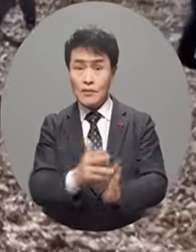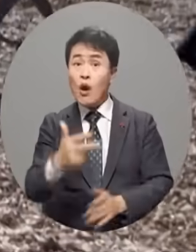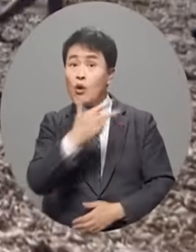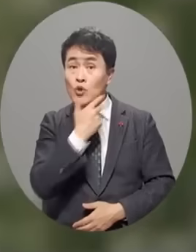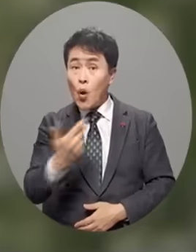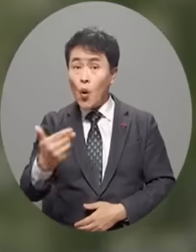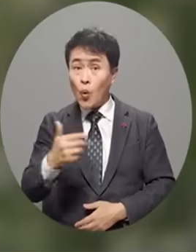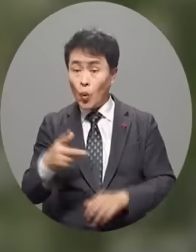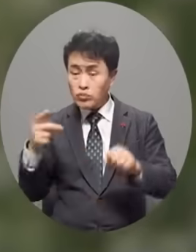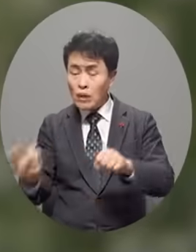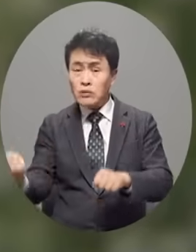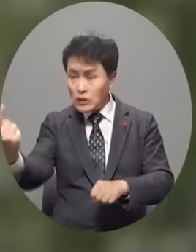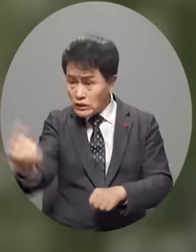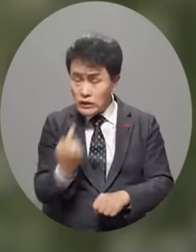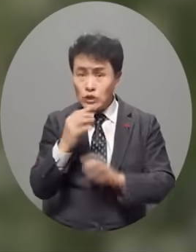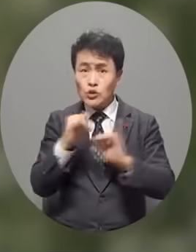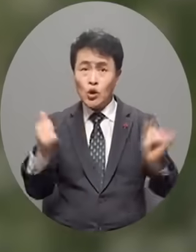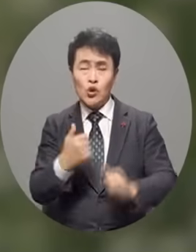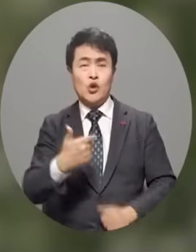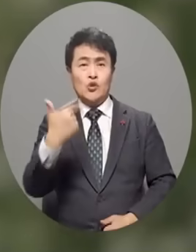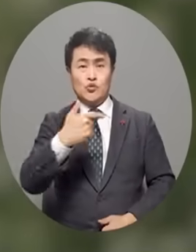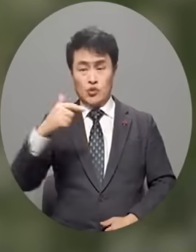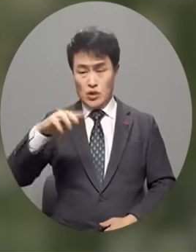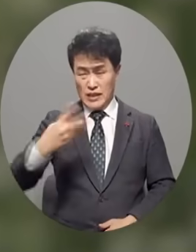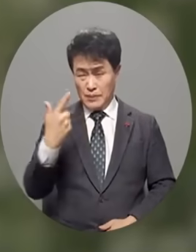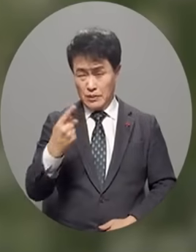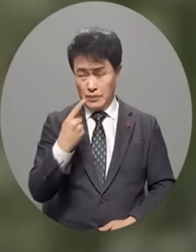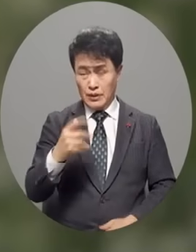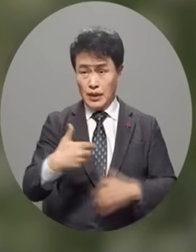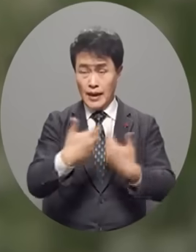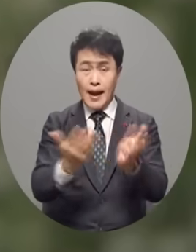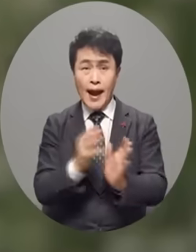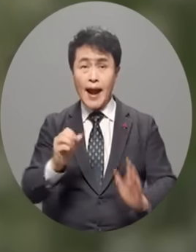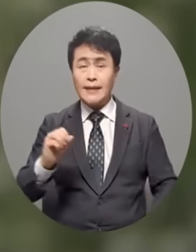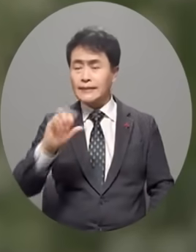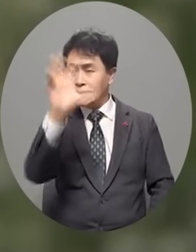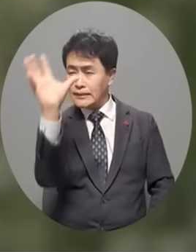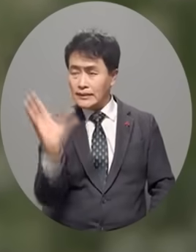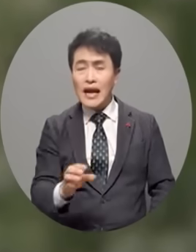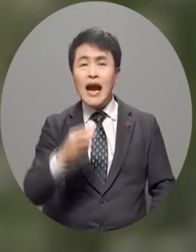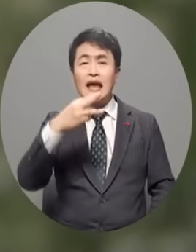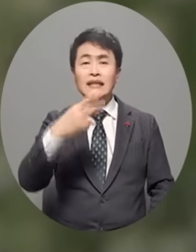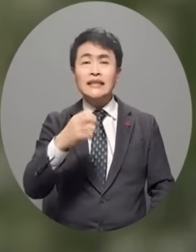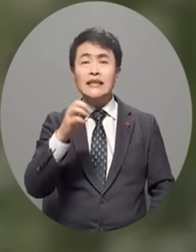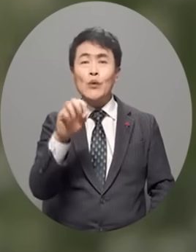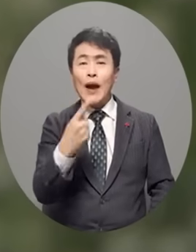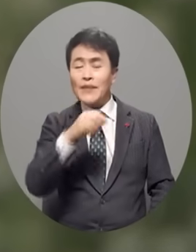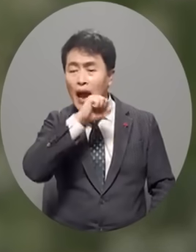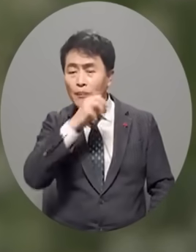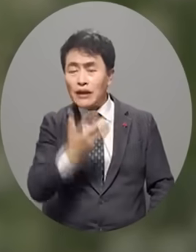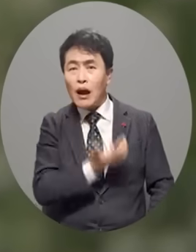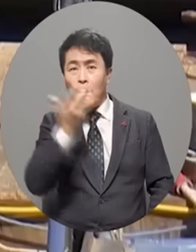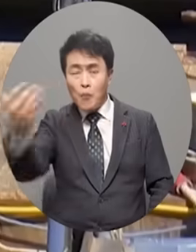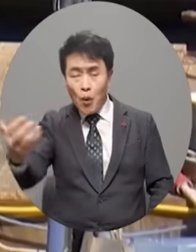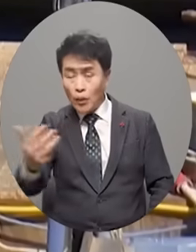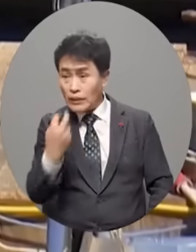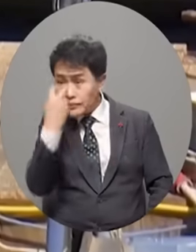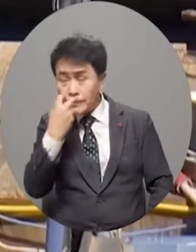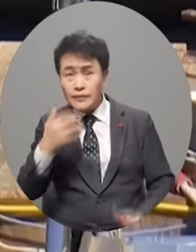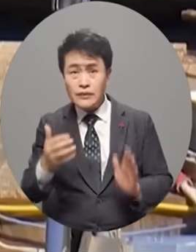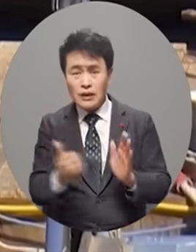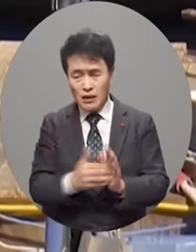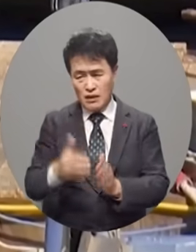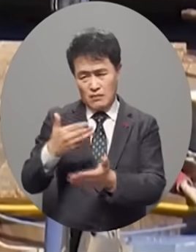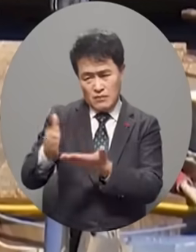온 난민 신청자들을 6,400km 떨어진 아프리카 르완다로 보내 심사를 받게 한다는 겁니다. 이른바